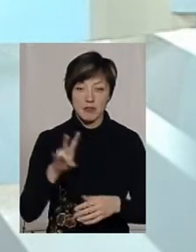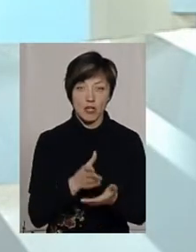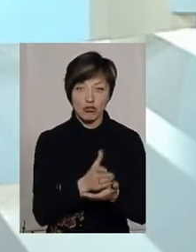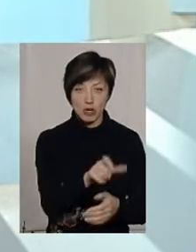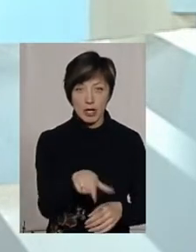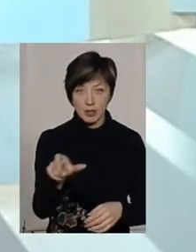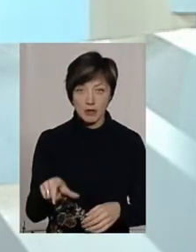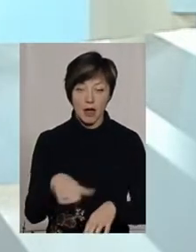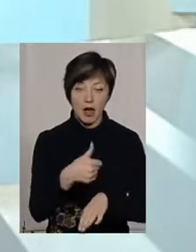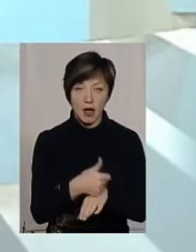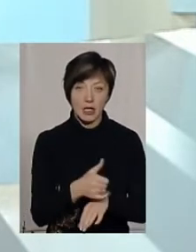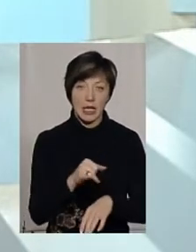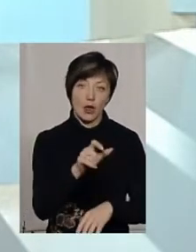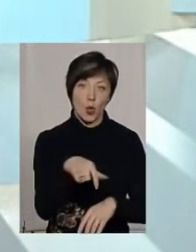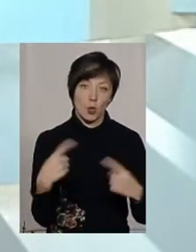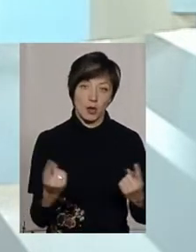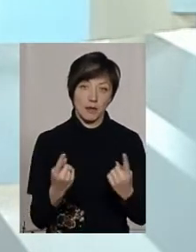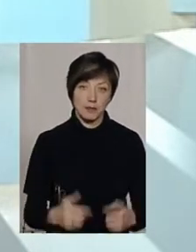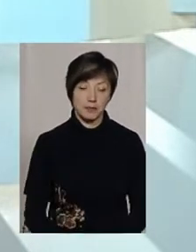священиків, ієрархів і мирян.